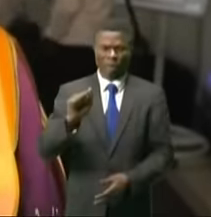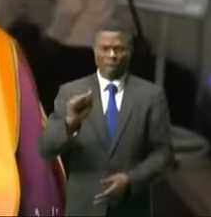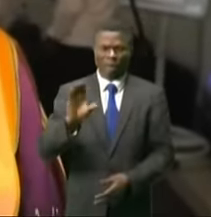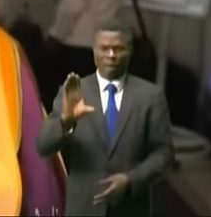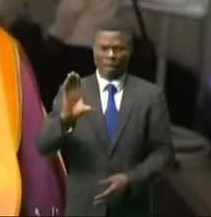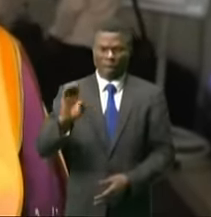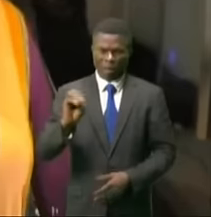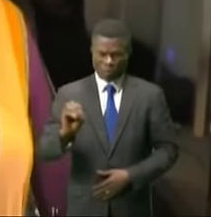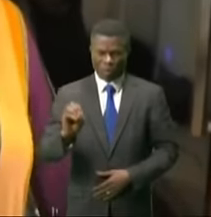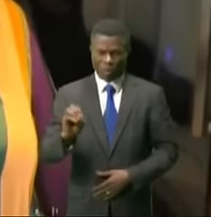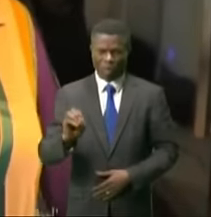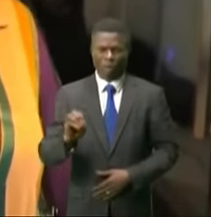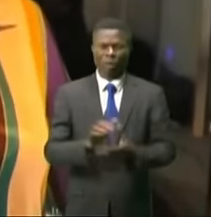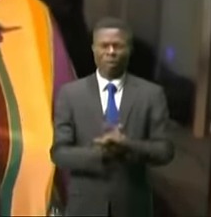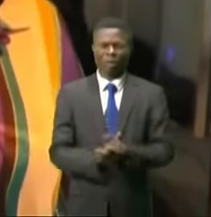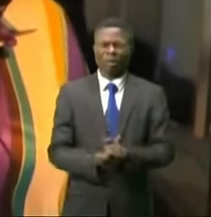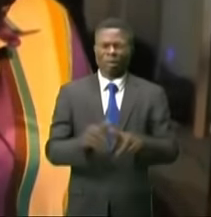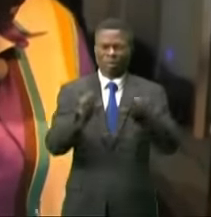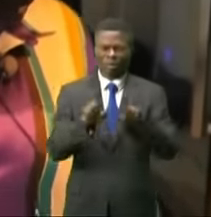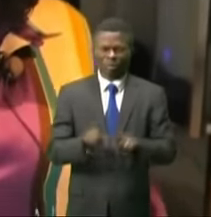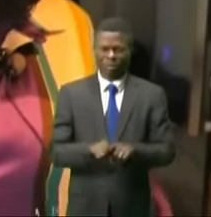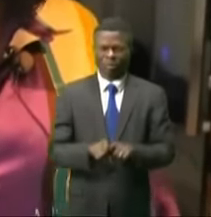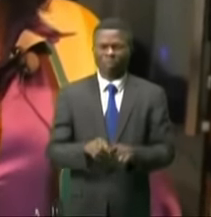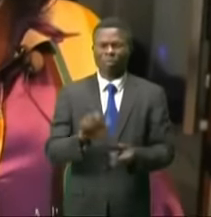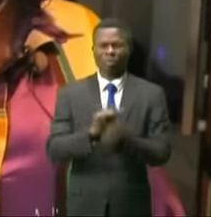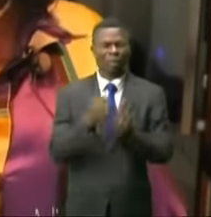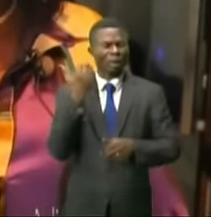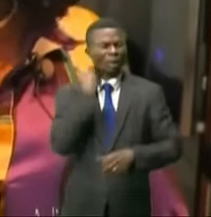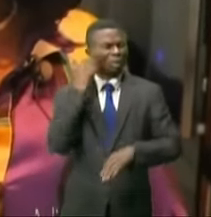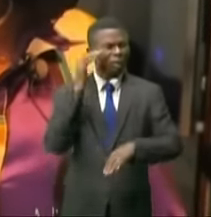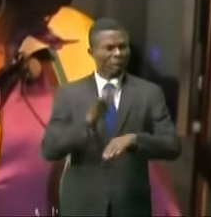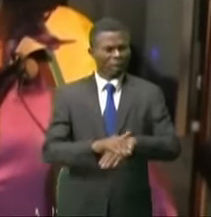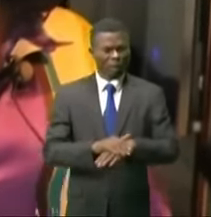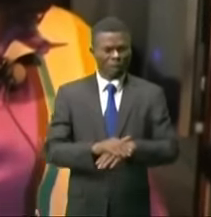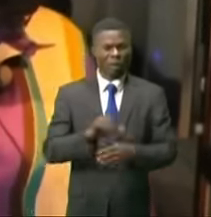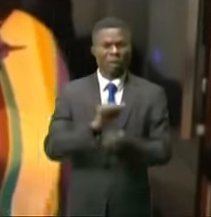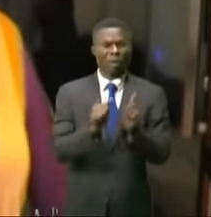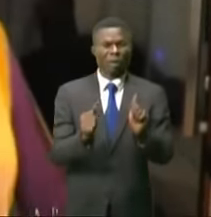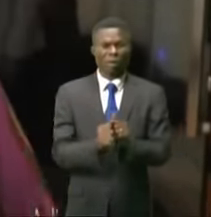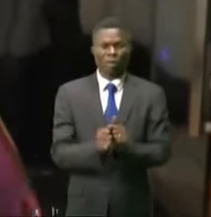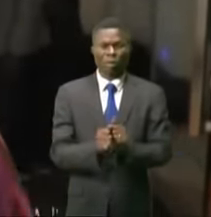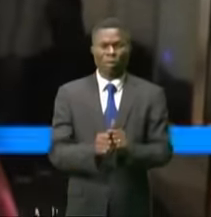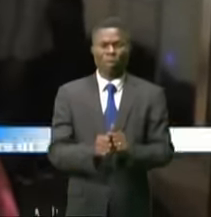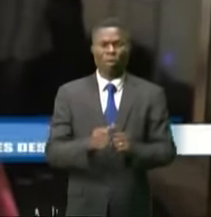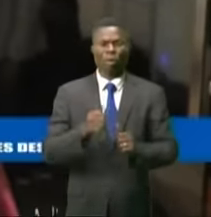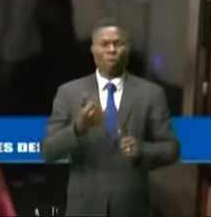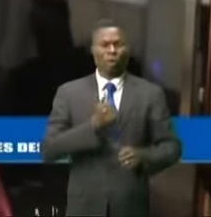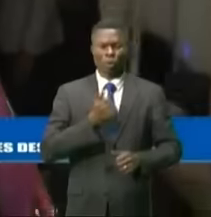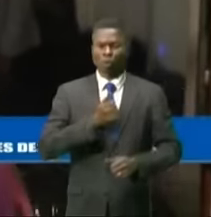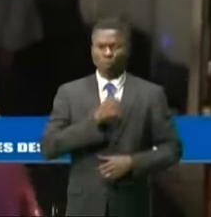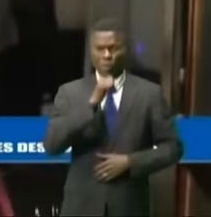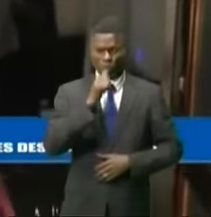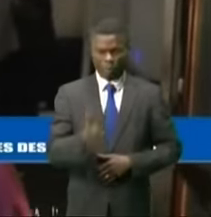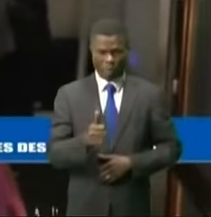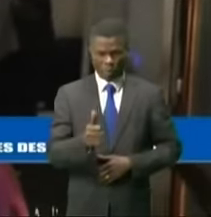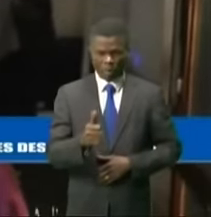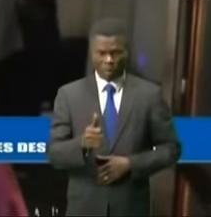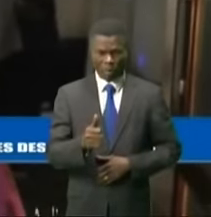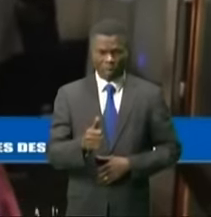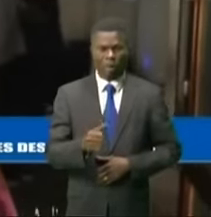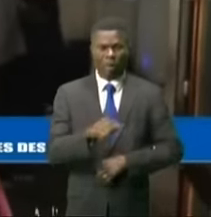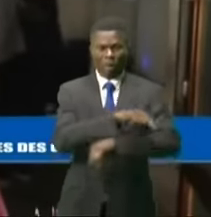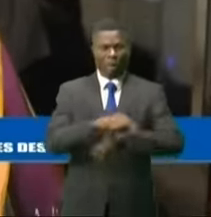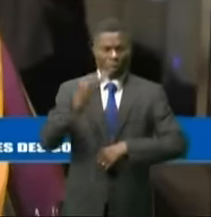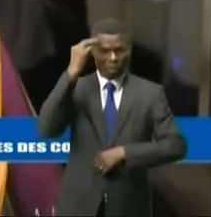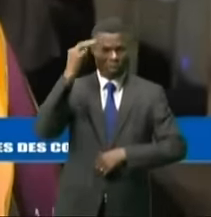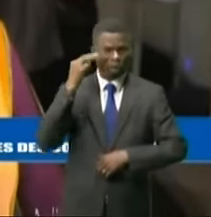d'Impact Santé Afrique. Nous avons dit la lutte contre le paludisme n'est pas seulement l'apanage seul du ministère de la Santé. Nous avons donné l'exemple du ministère